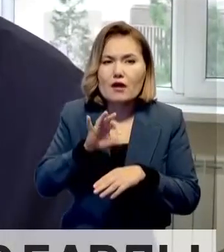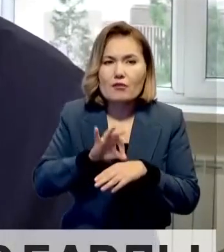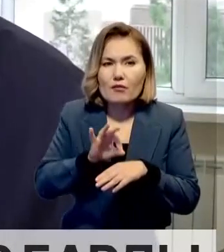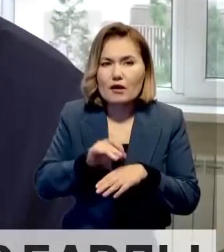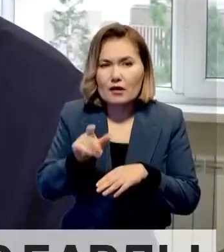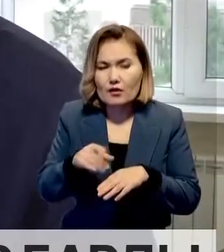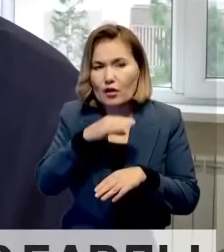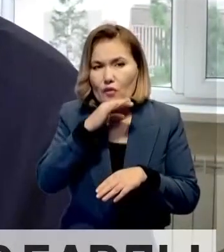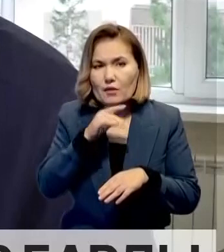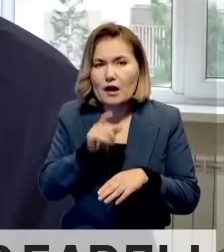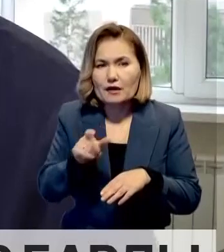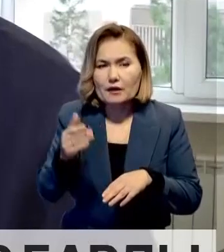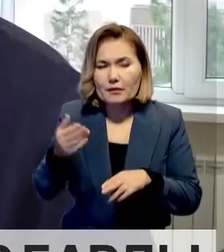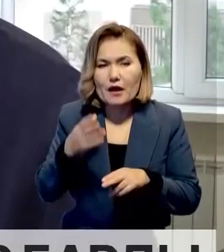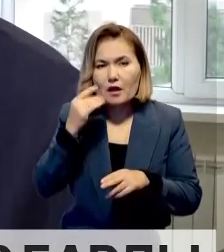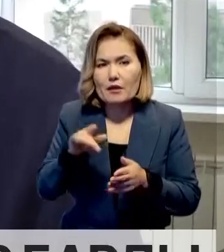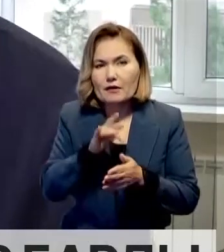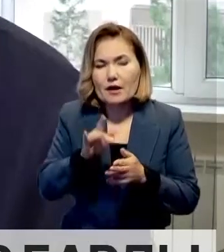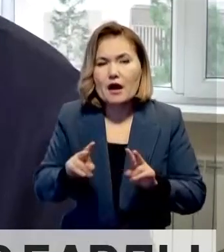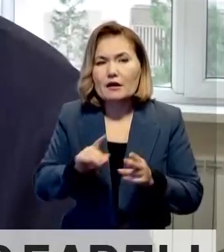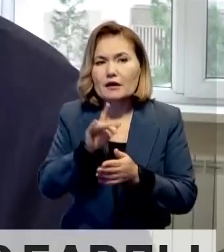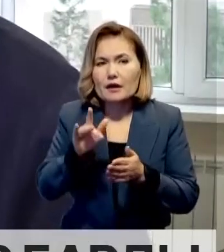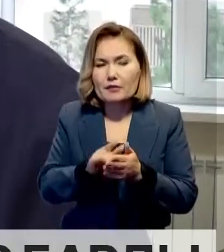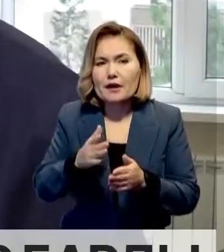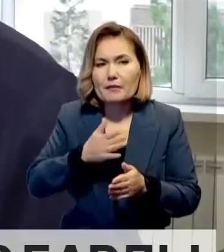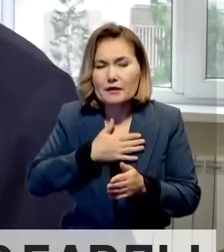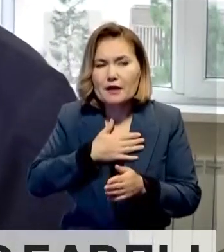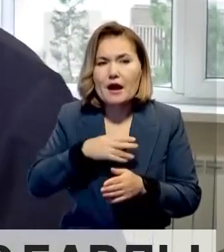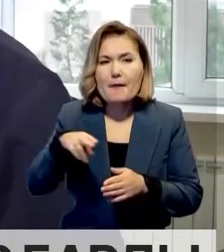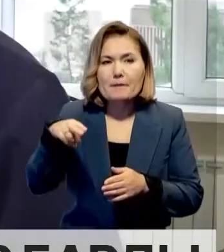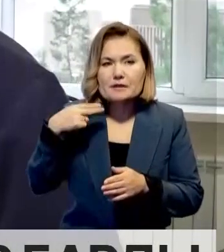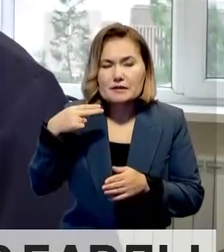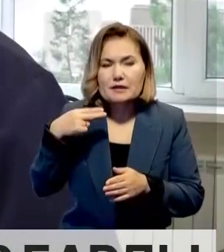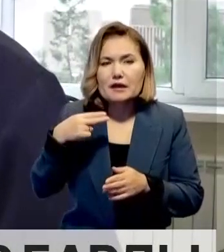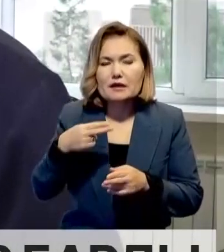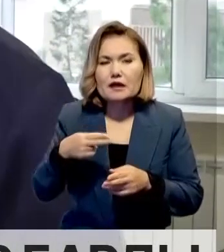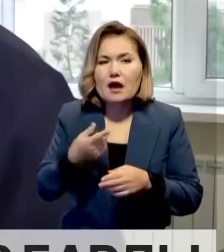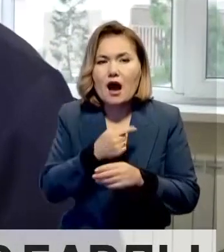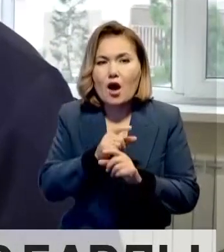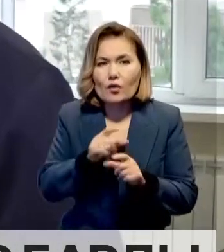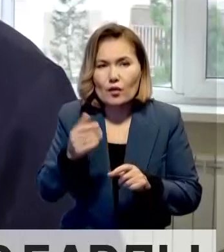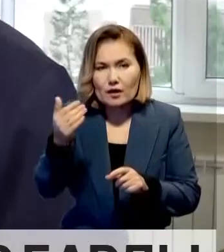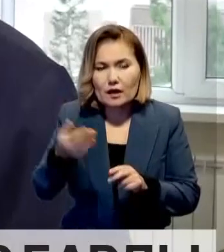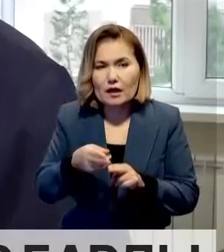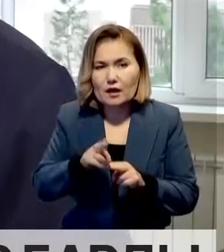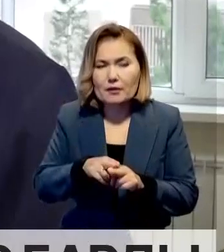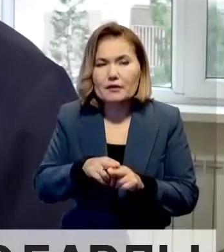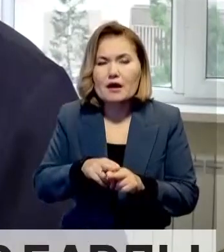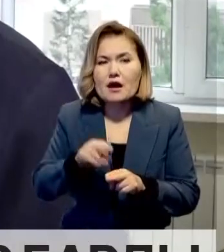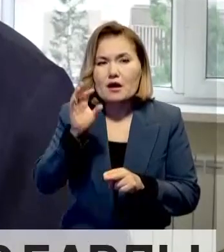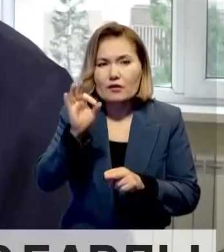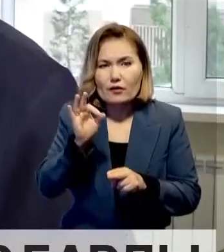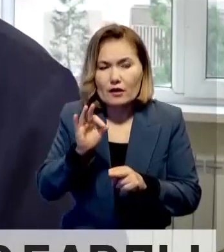Науқастардың біраз бөлігін Алматыда, Астанадағы біздің президенттік іс басқармасындағы ауруханаларға портал